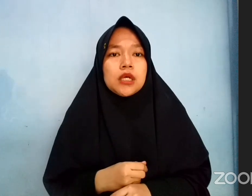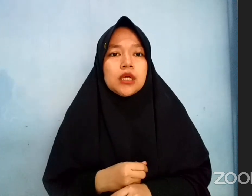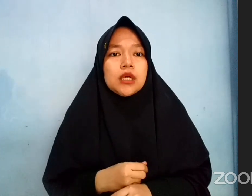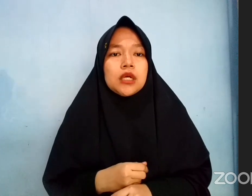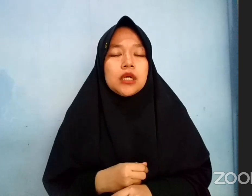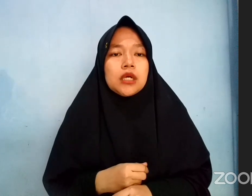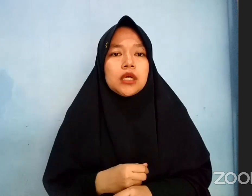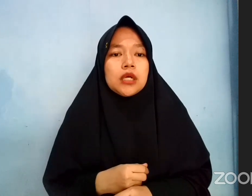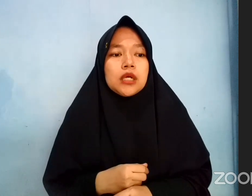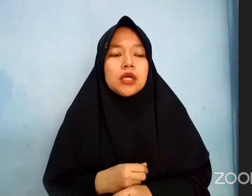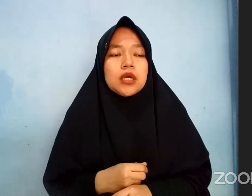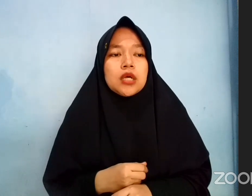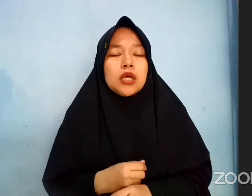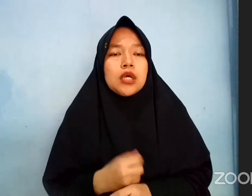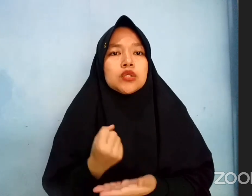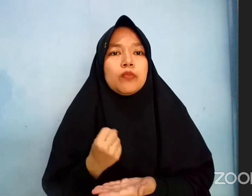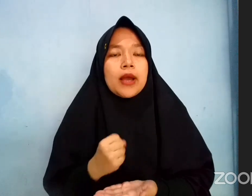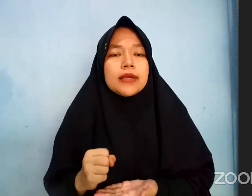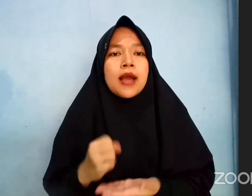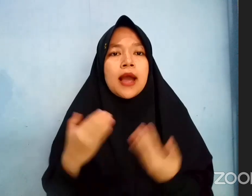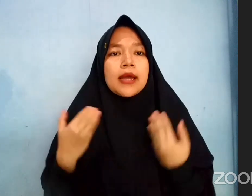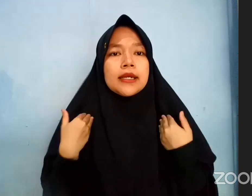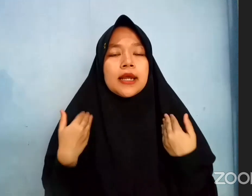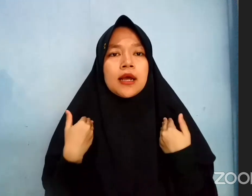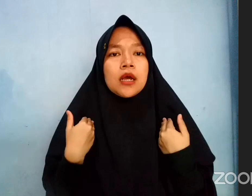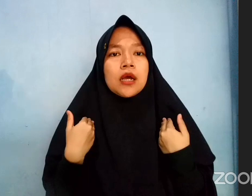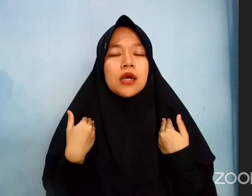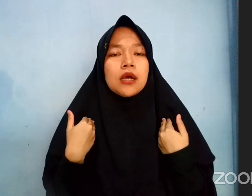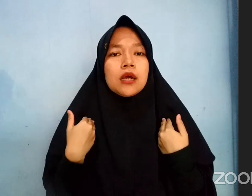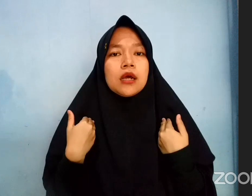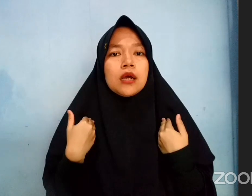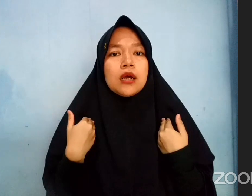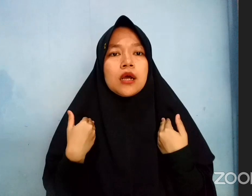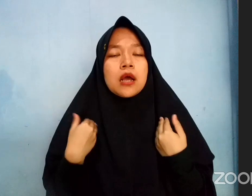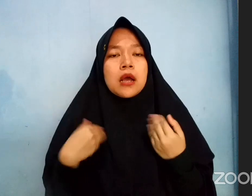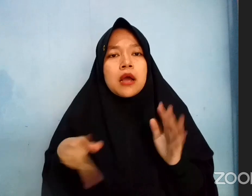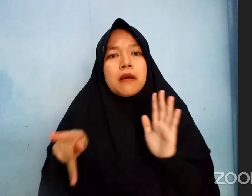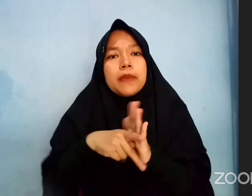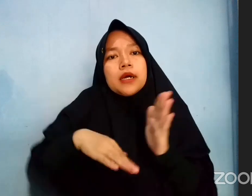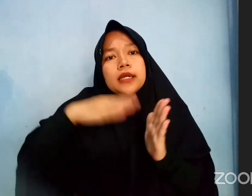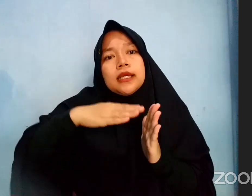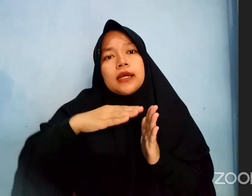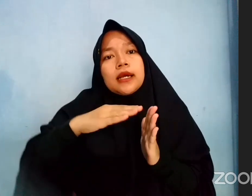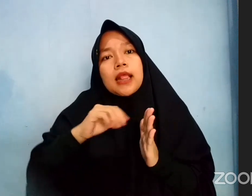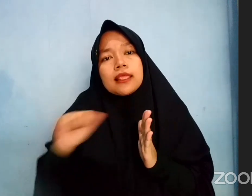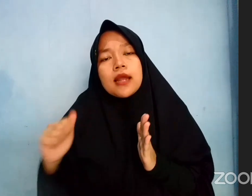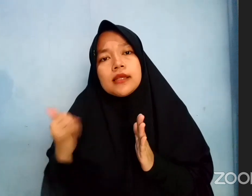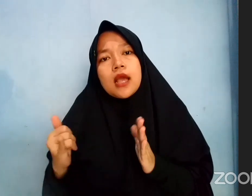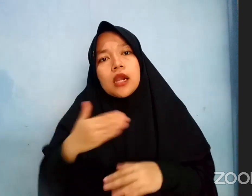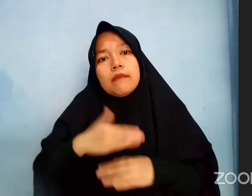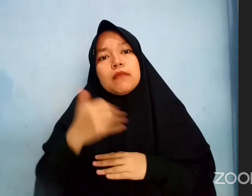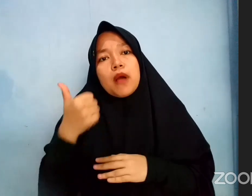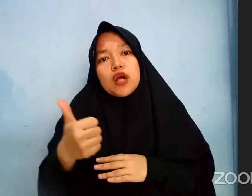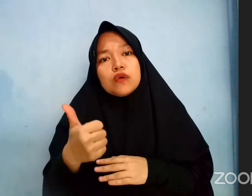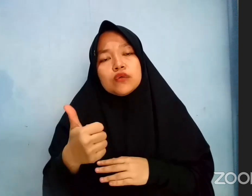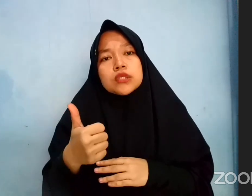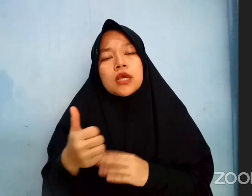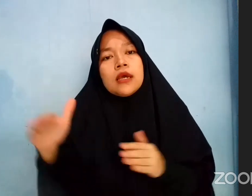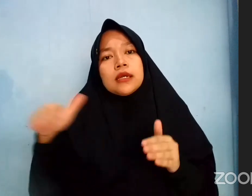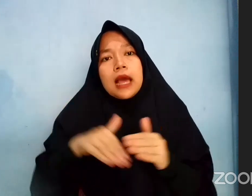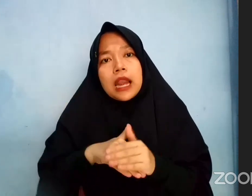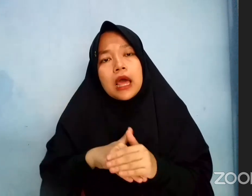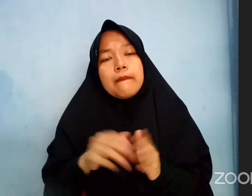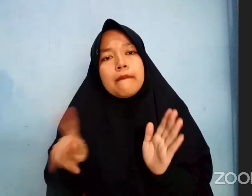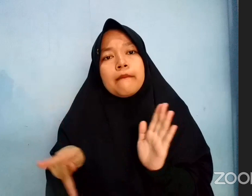lah Sinergi paling tidak supaya guru-guru tahulah proses panjangnya Seperti apa proses pembuatannya Seperti apa jadi guru-guru juga